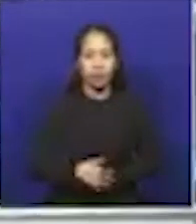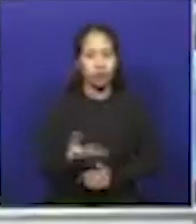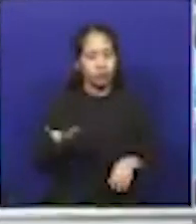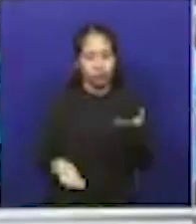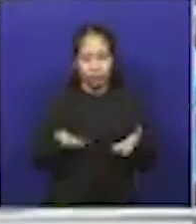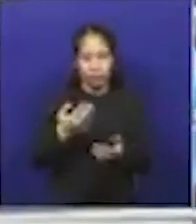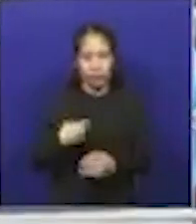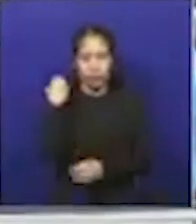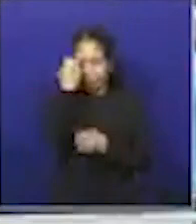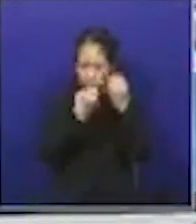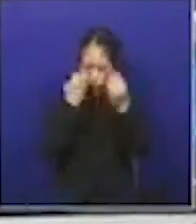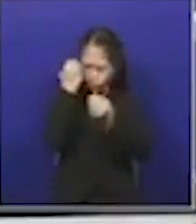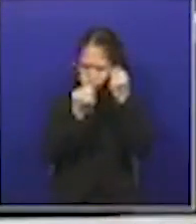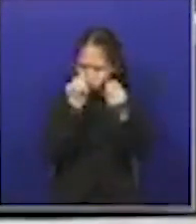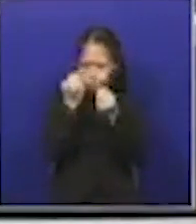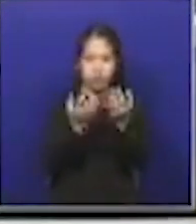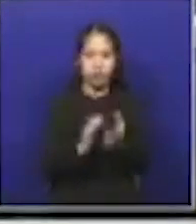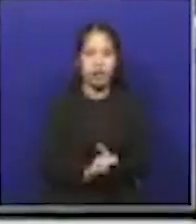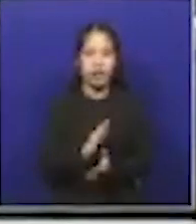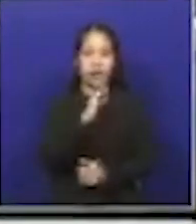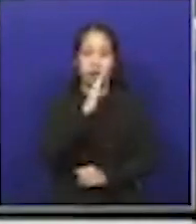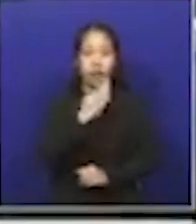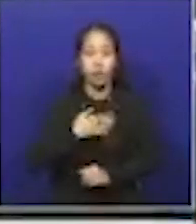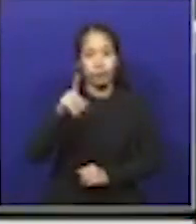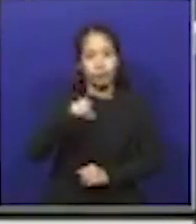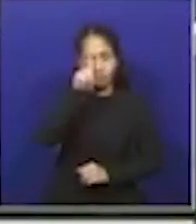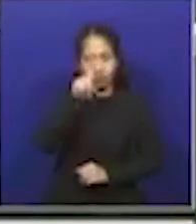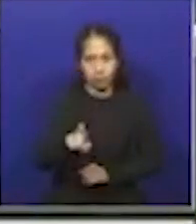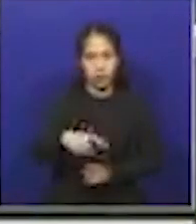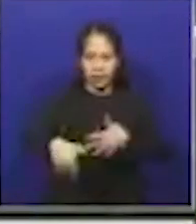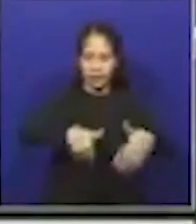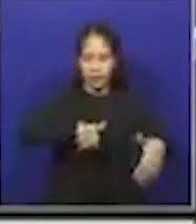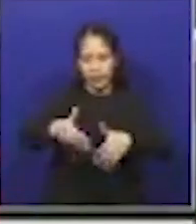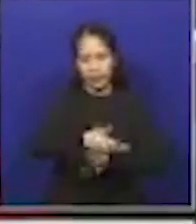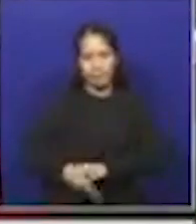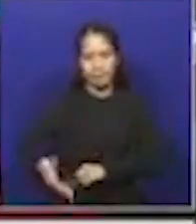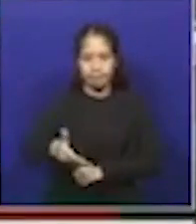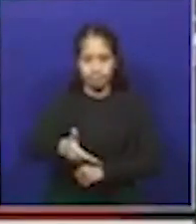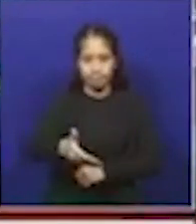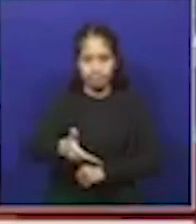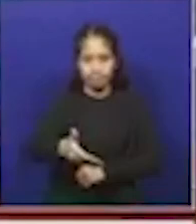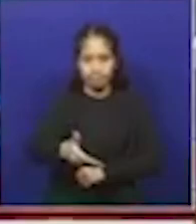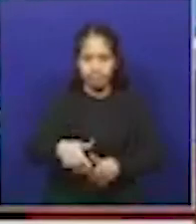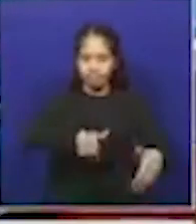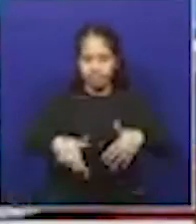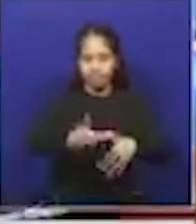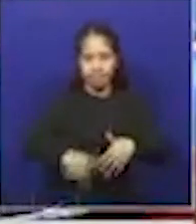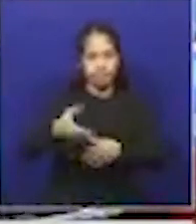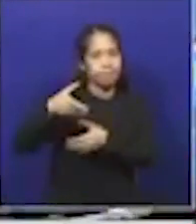สับสนโอลหม่านเกิดขึ้นถ้าผมจะตั้งคำถามให้ประชาชนไทยทั้งประเทศได้ทบทวนน